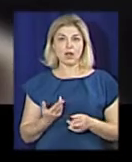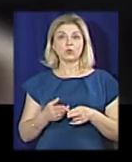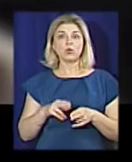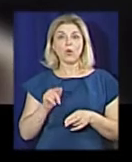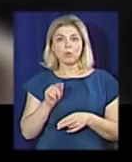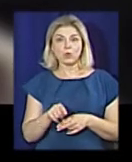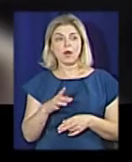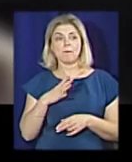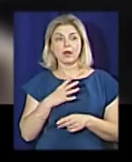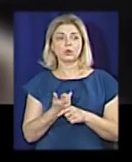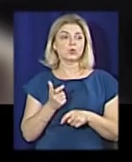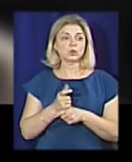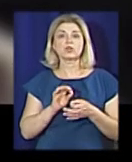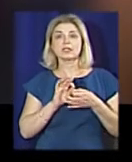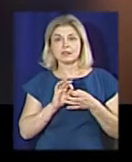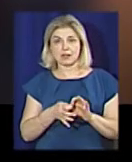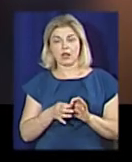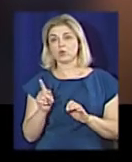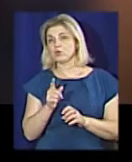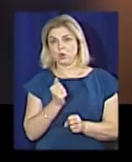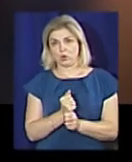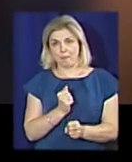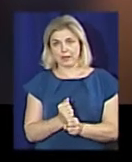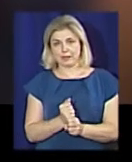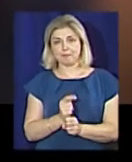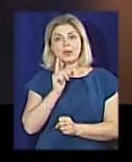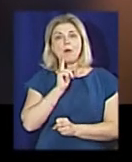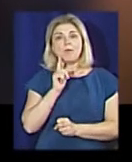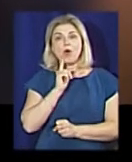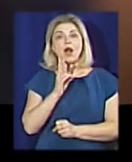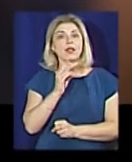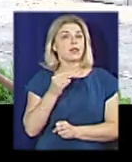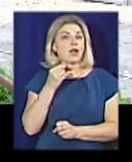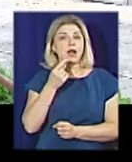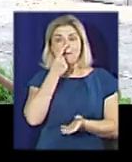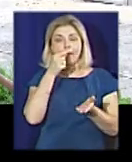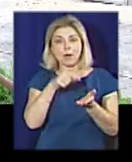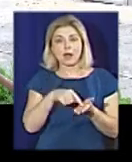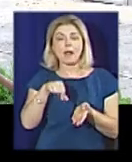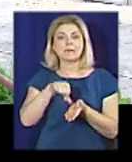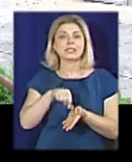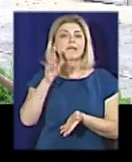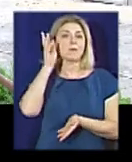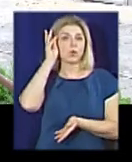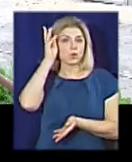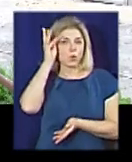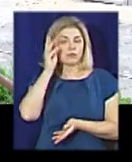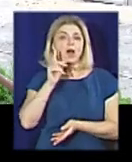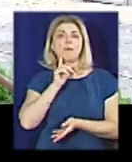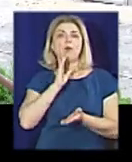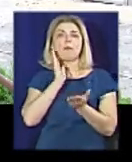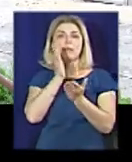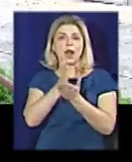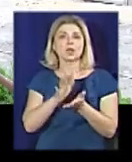було дуже складно їм щось робити. Поки ми не вийшли на представників посольства, поки ми не вийшли на